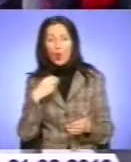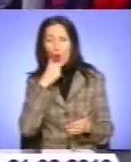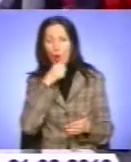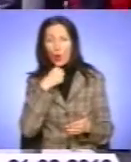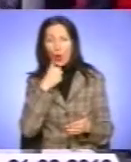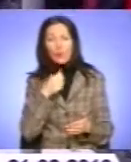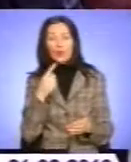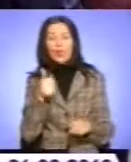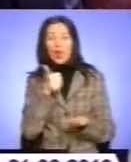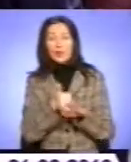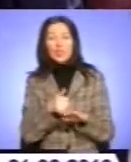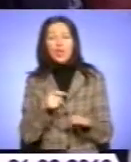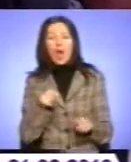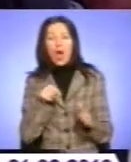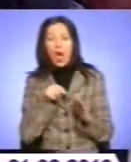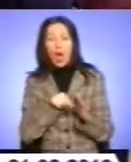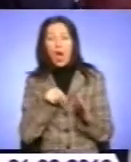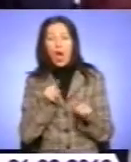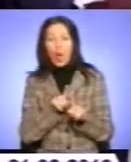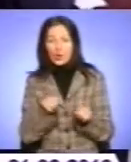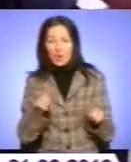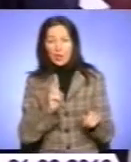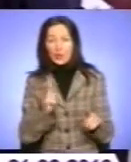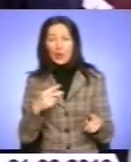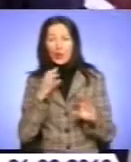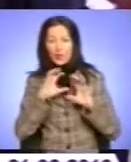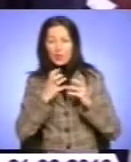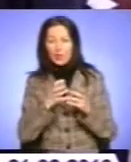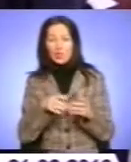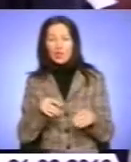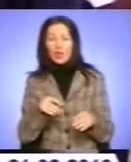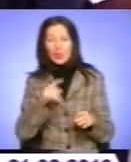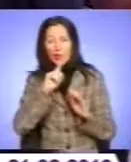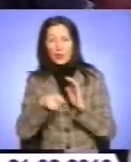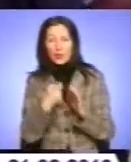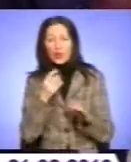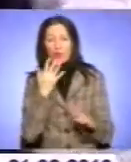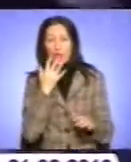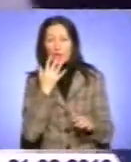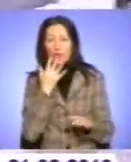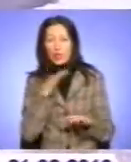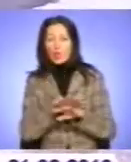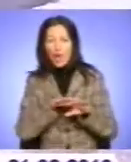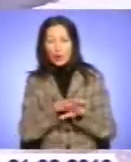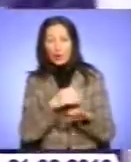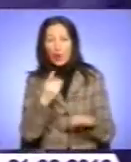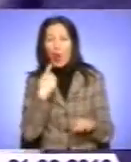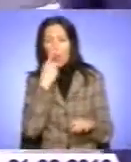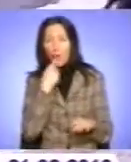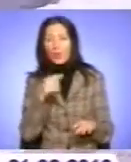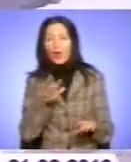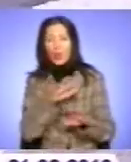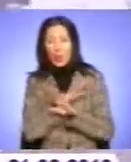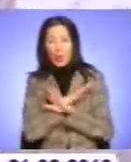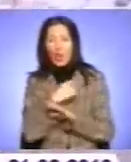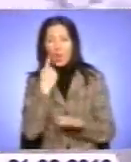Найголовніша ознака, за якою у світі розпізнають кожен народ – його мова. Вмирає мова, вмирає нація. Колись усі говорили